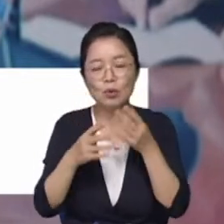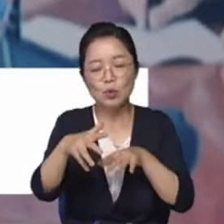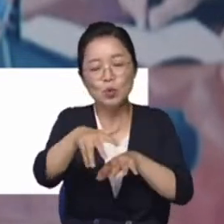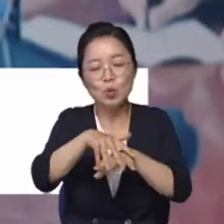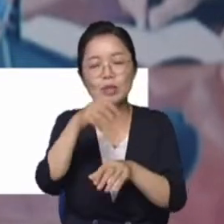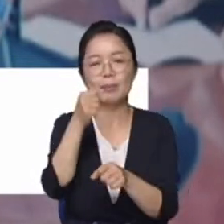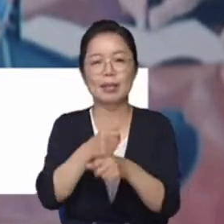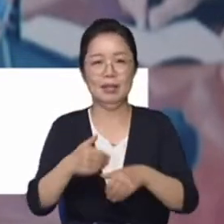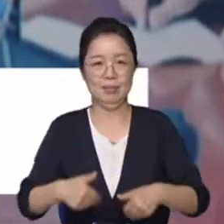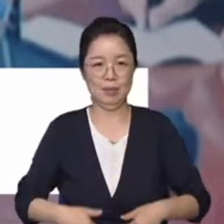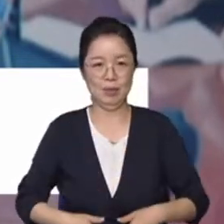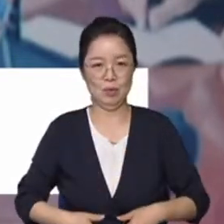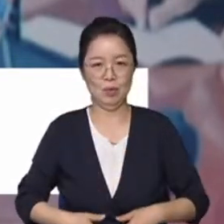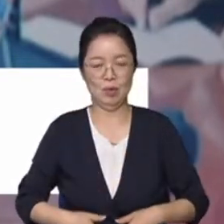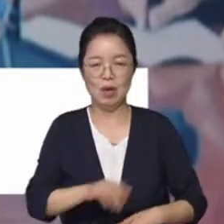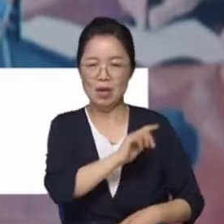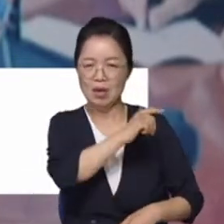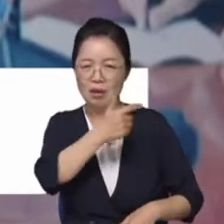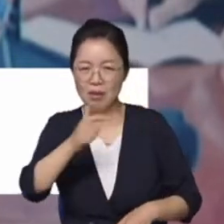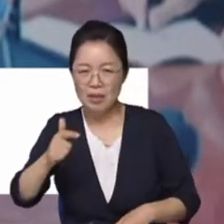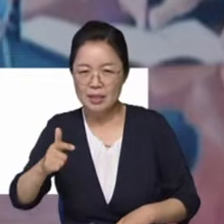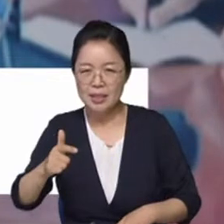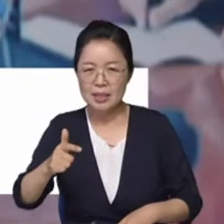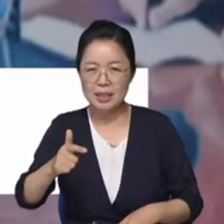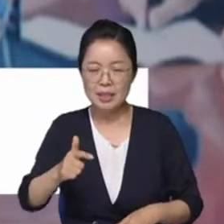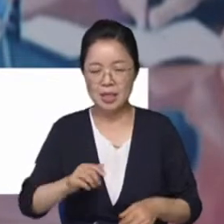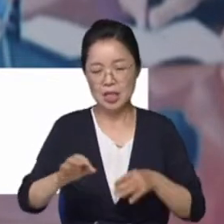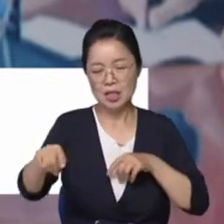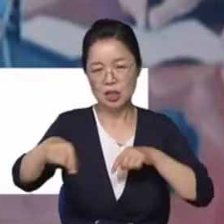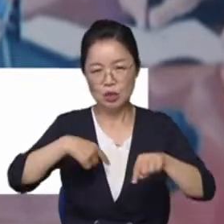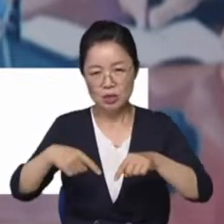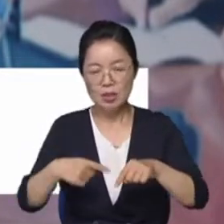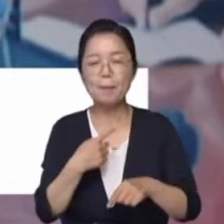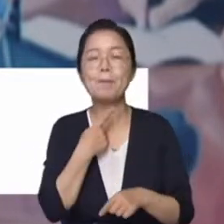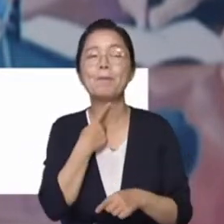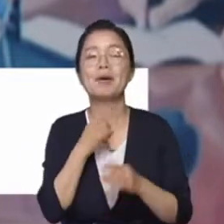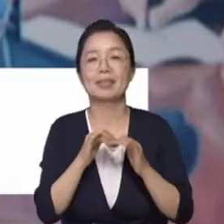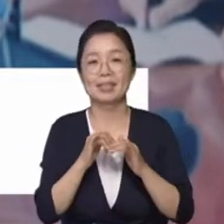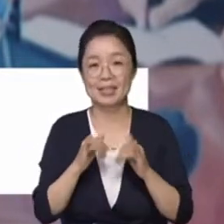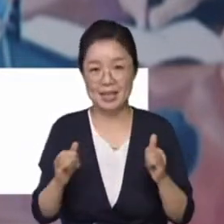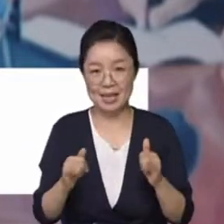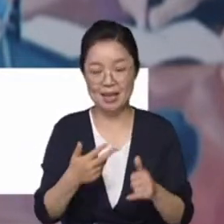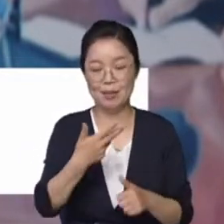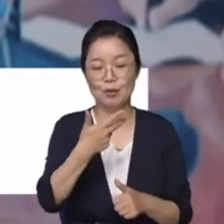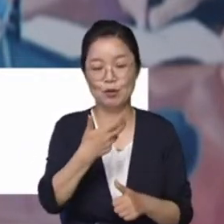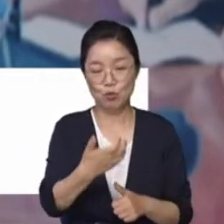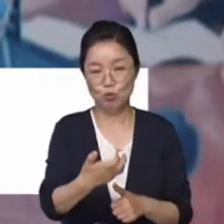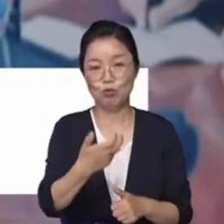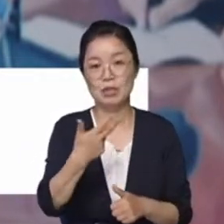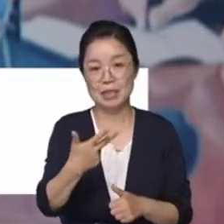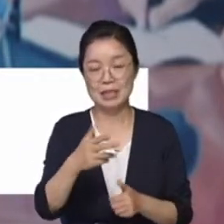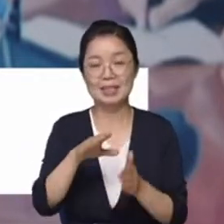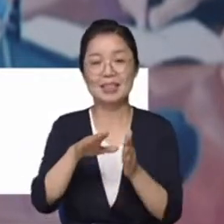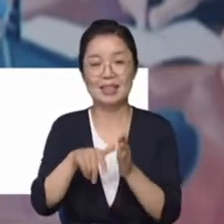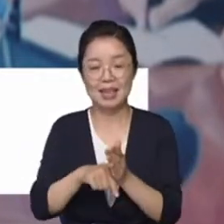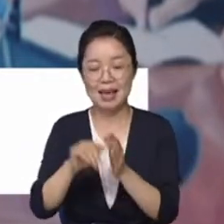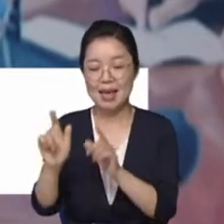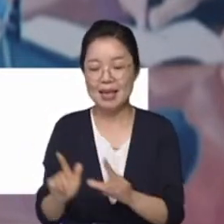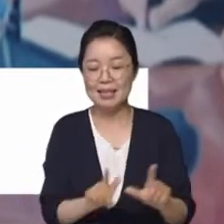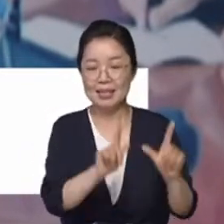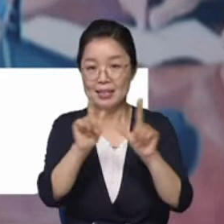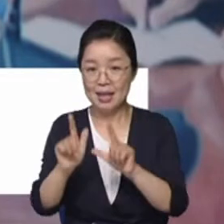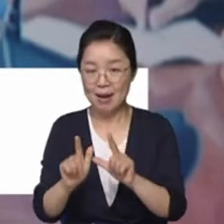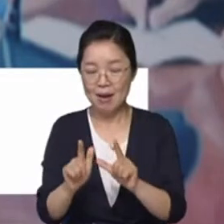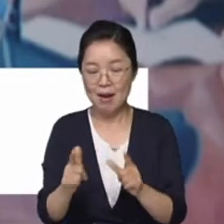97 세대라는 사람들은 다양한 경로로 정치를 시작했습니다. 예. 이미 97세대부터는 삶의 방향들이 다양한